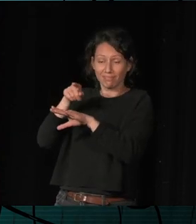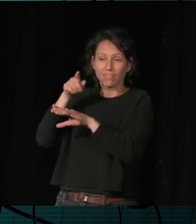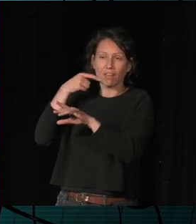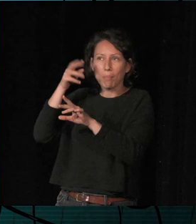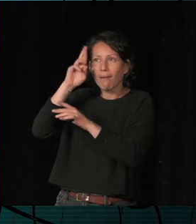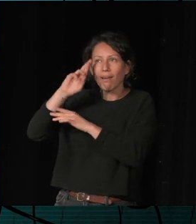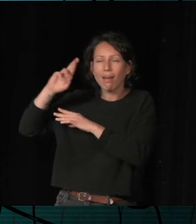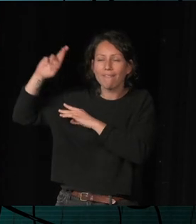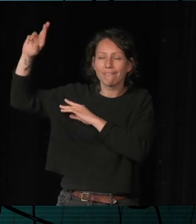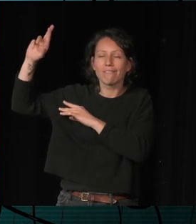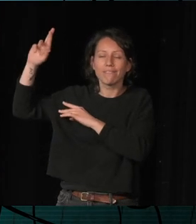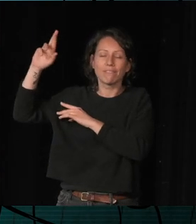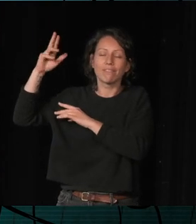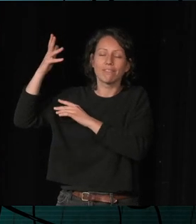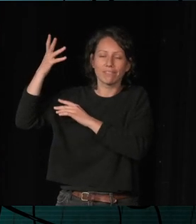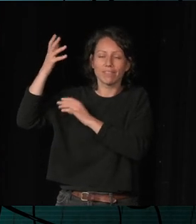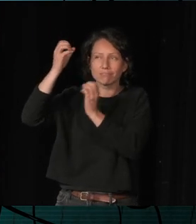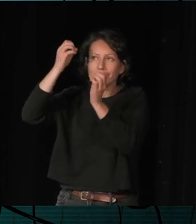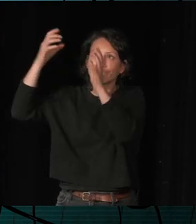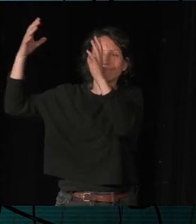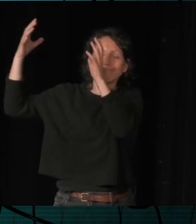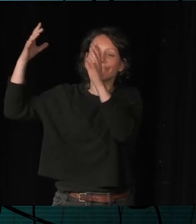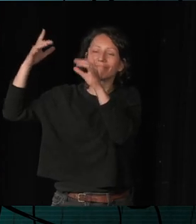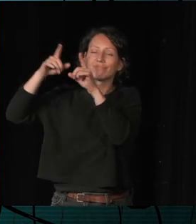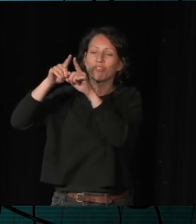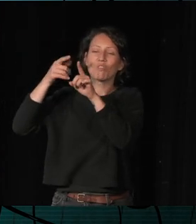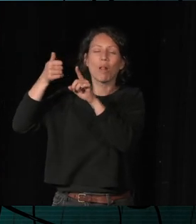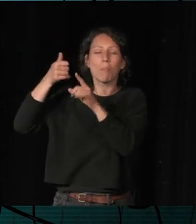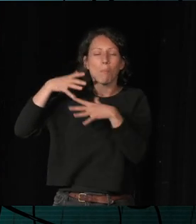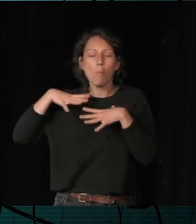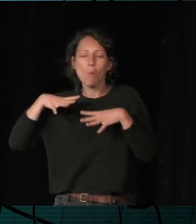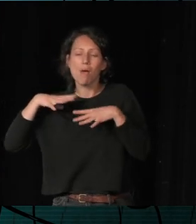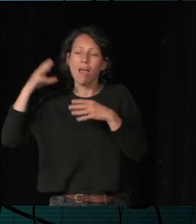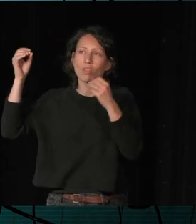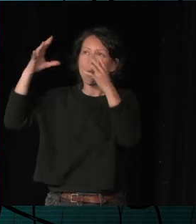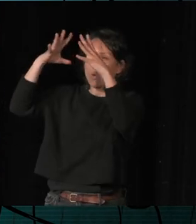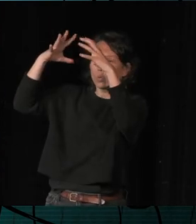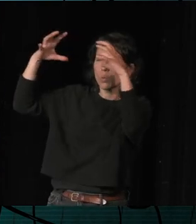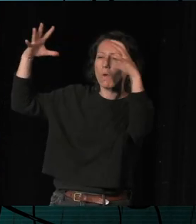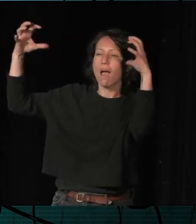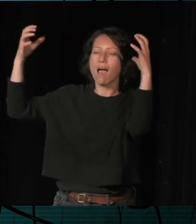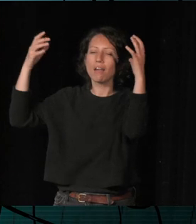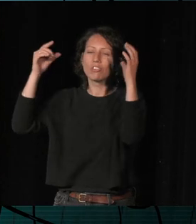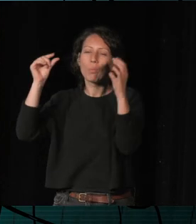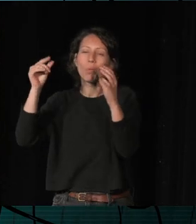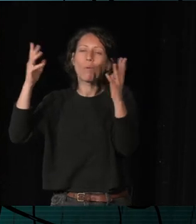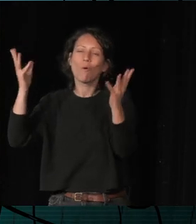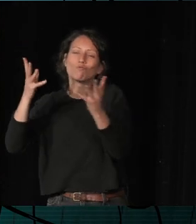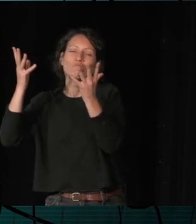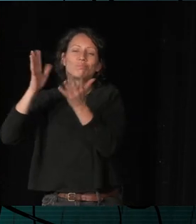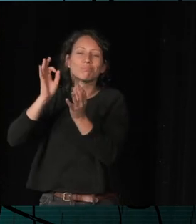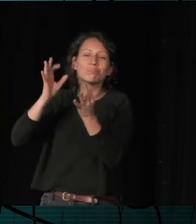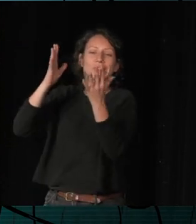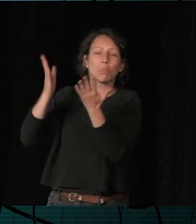promener. Il y a une partie, un moment où tu es un petit peu au-dessus des nuages, mais des nuages un petit peu rosés, un petit peu poétiques comme ça, ce qui permet de